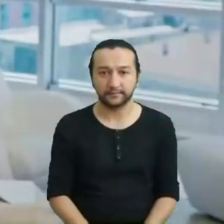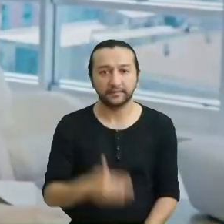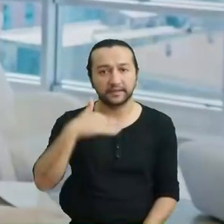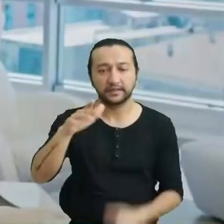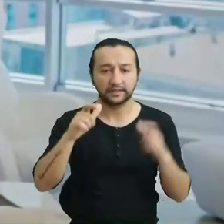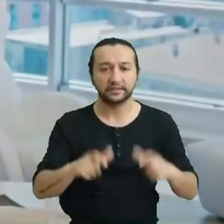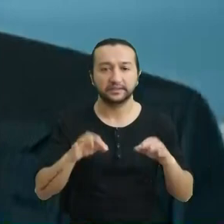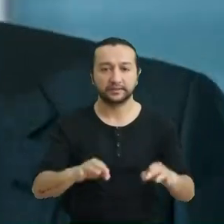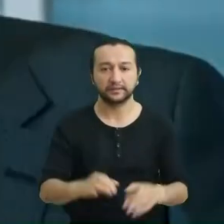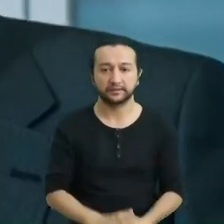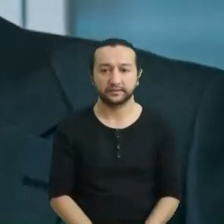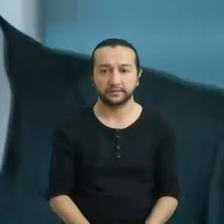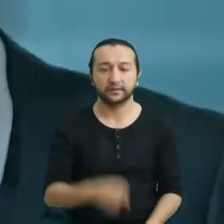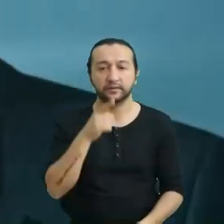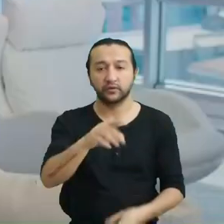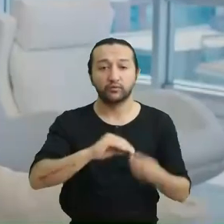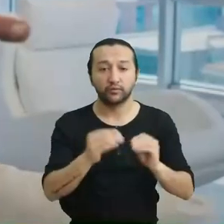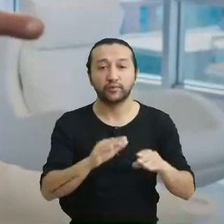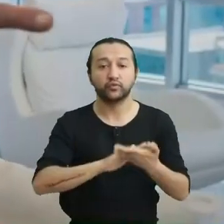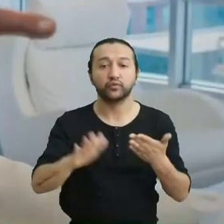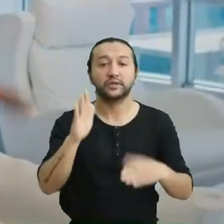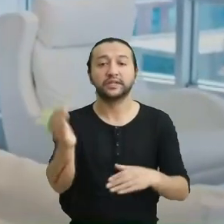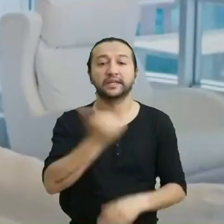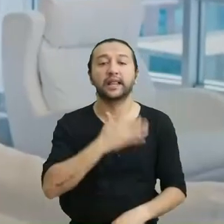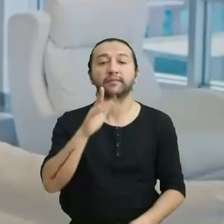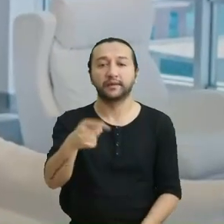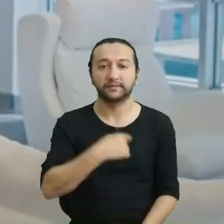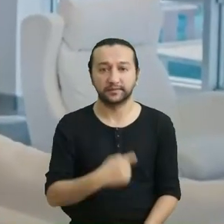efendim. Yürü şimdi. Çözmeden karşıma çıkma benim.